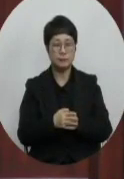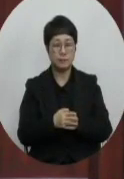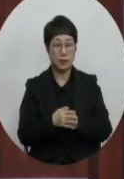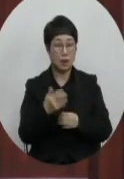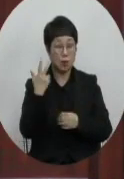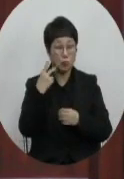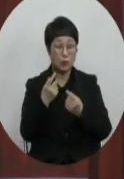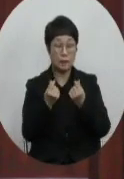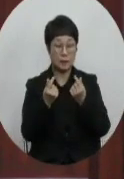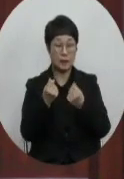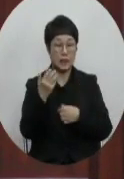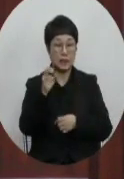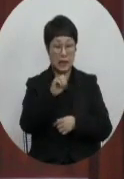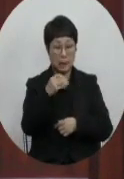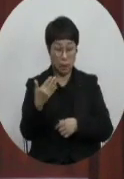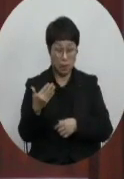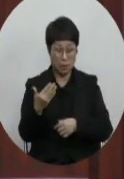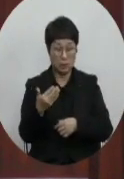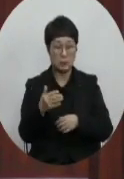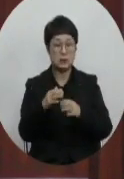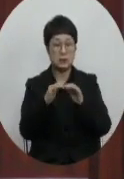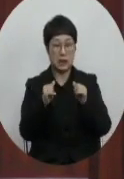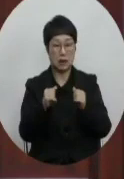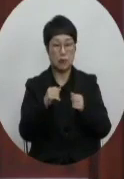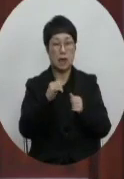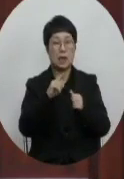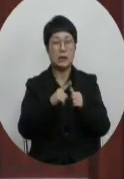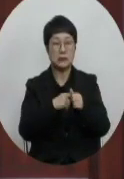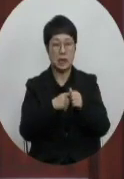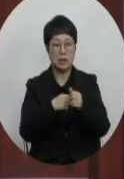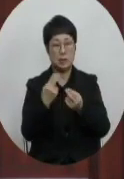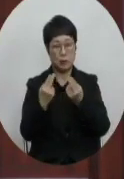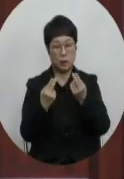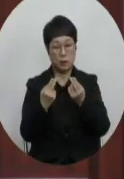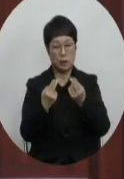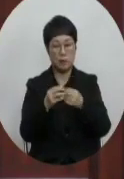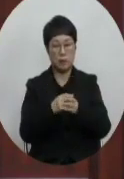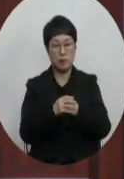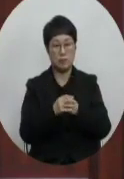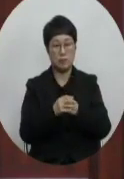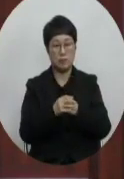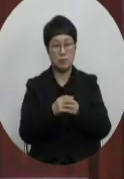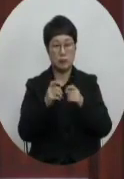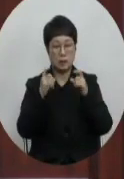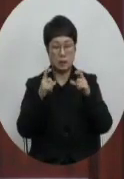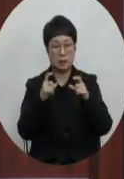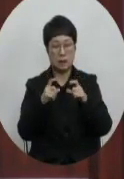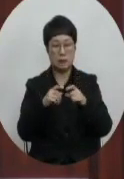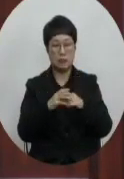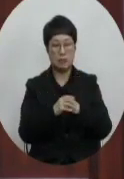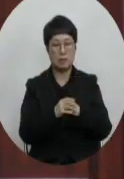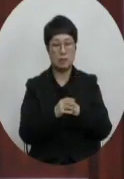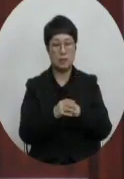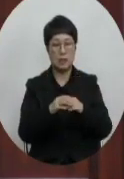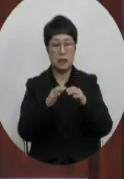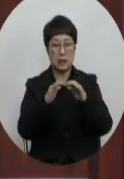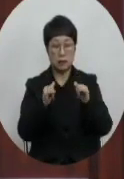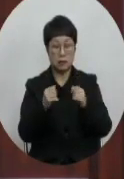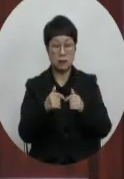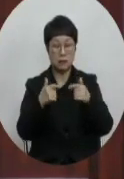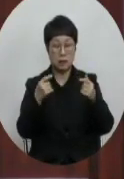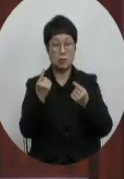사람과 자연을 강조하면서 살기 좋은 고장이라는 인식을 강하게 어필하고 있습니다. 인구가 늘어나는